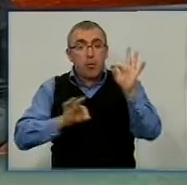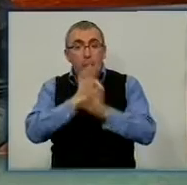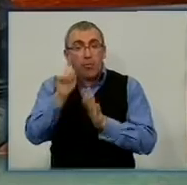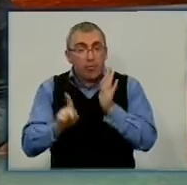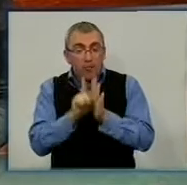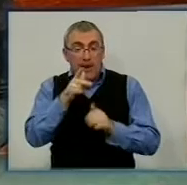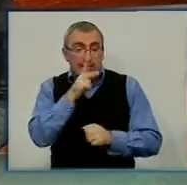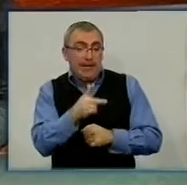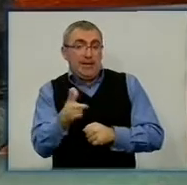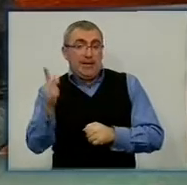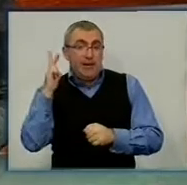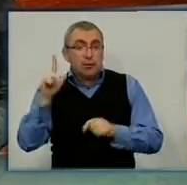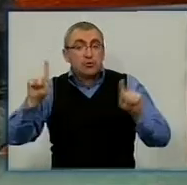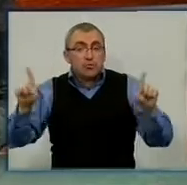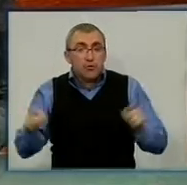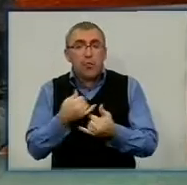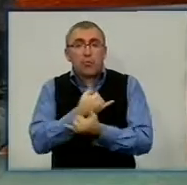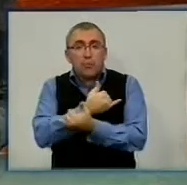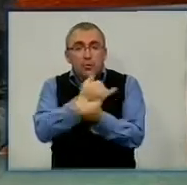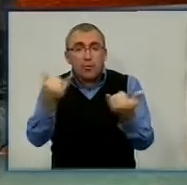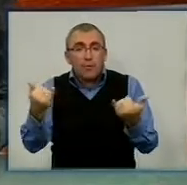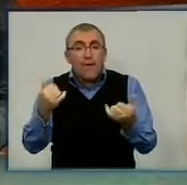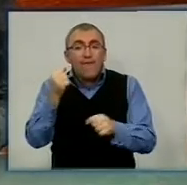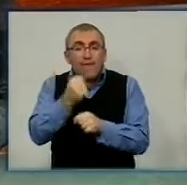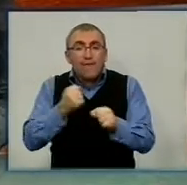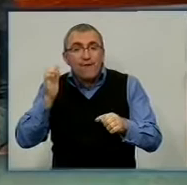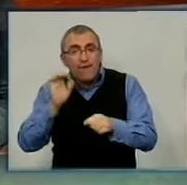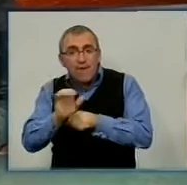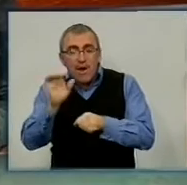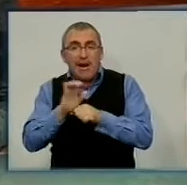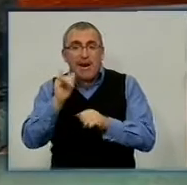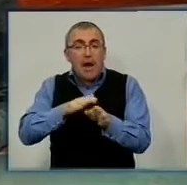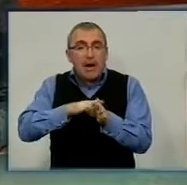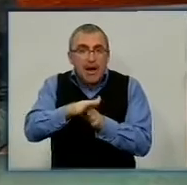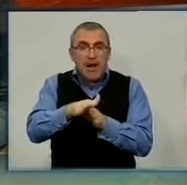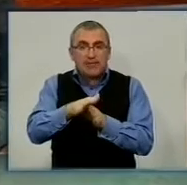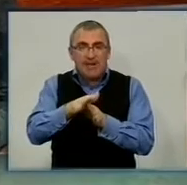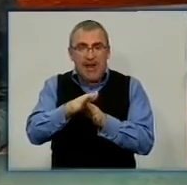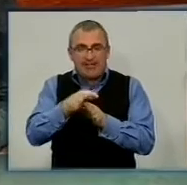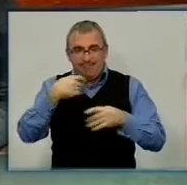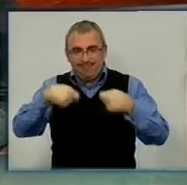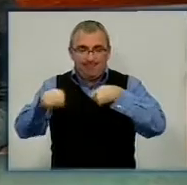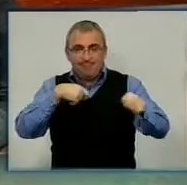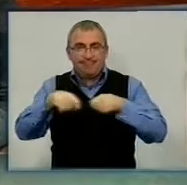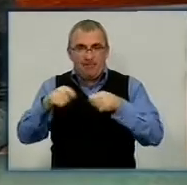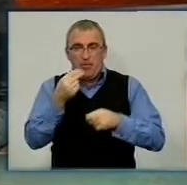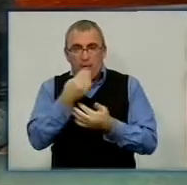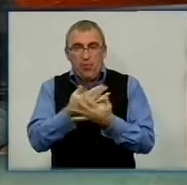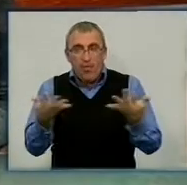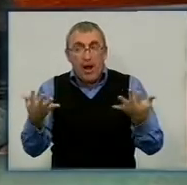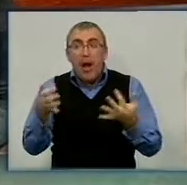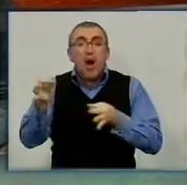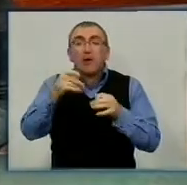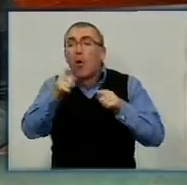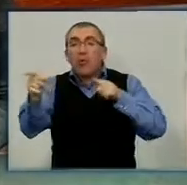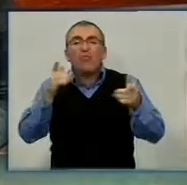три роки тому створювався він для збільшення обсягів виробництва та реалізації місцевої продукції втім нині з реалізацією проекту У деяких районах